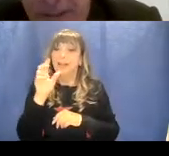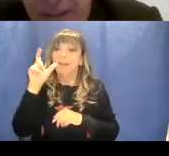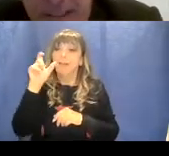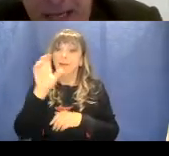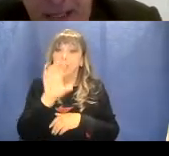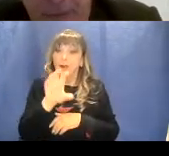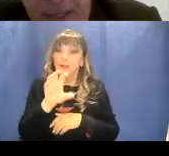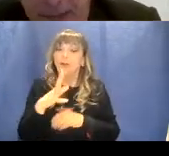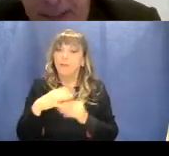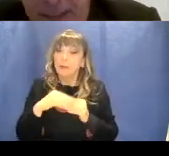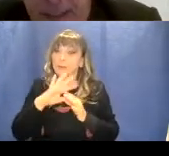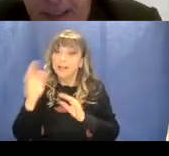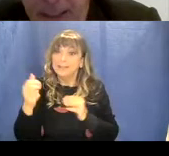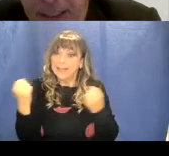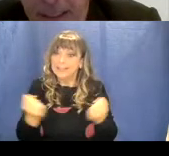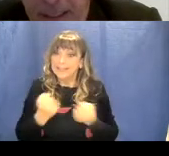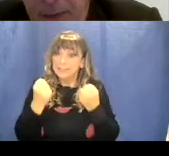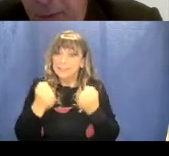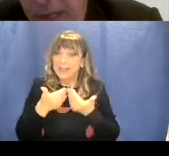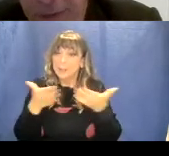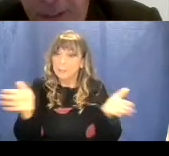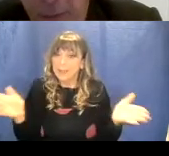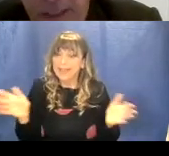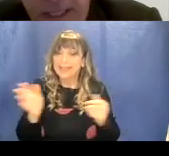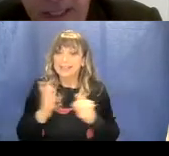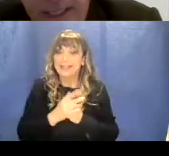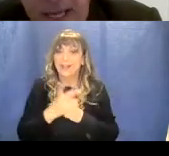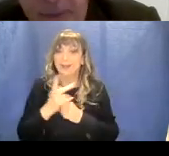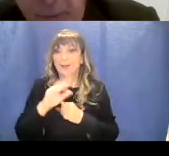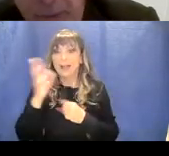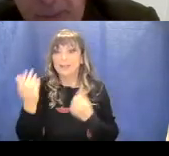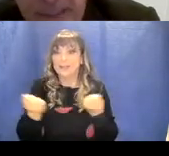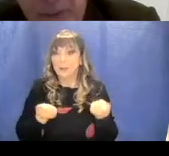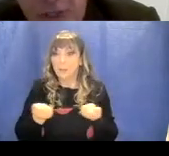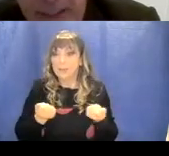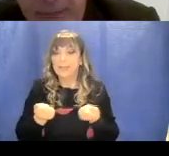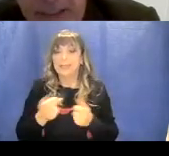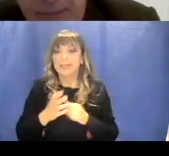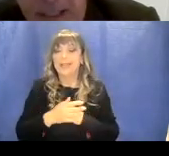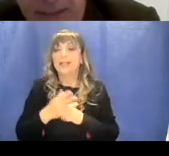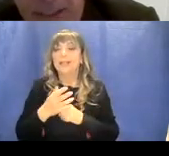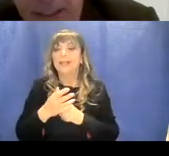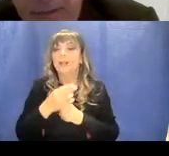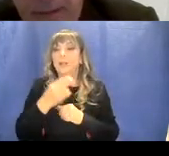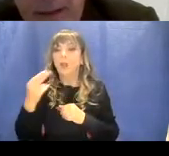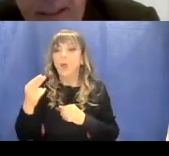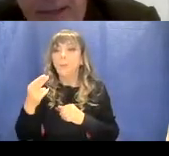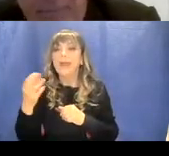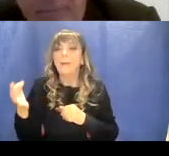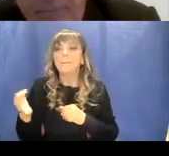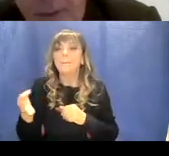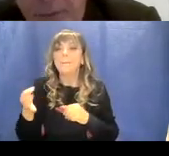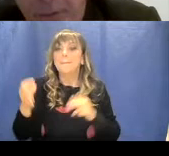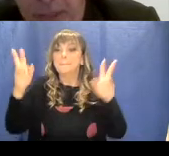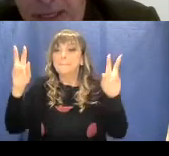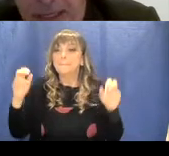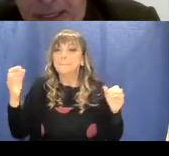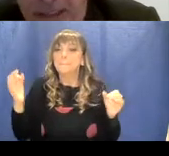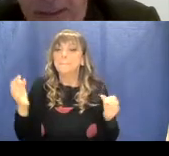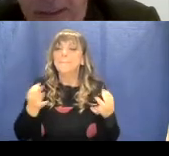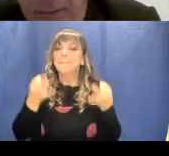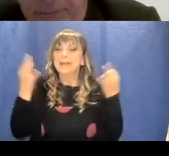un altra attività che aperta e con altre guide che si chiamano le passeggiate matematiche che vi invito